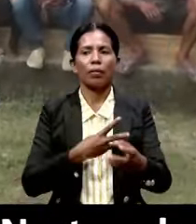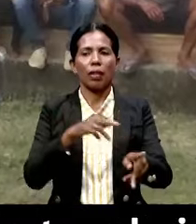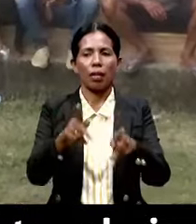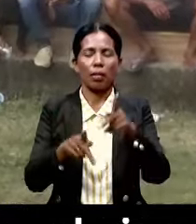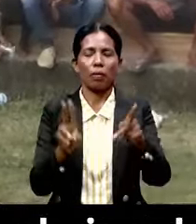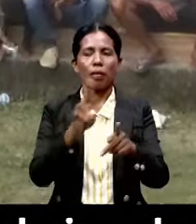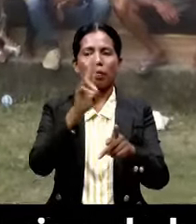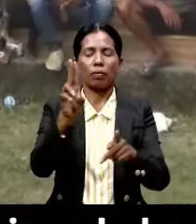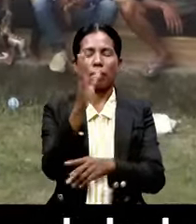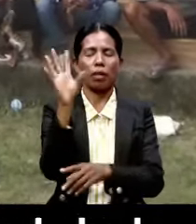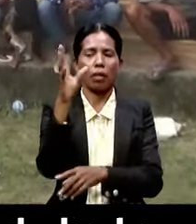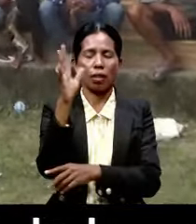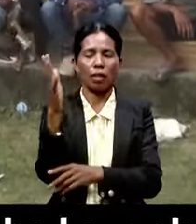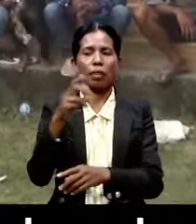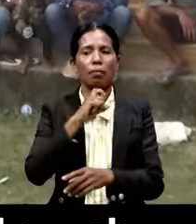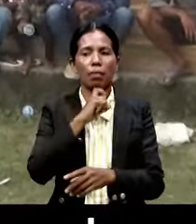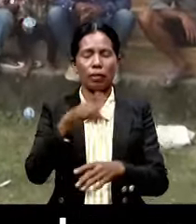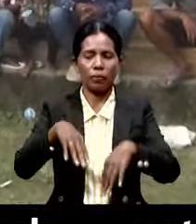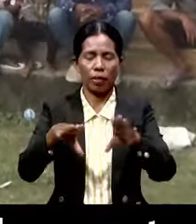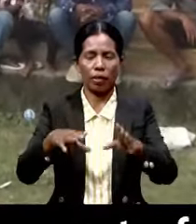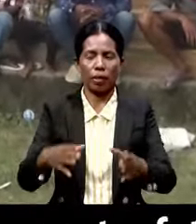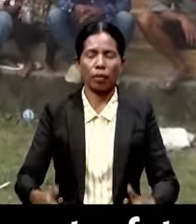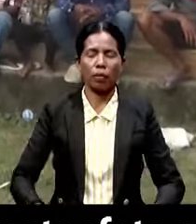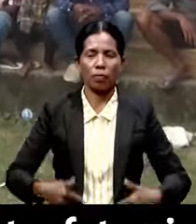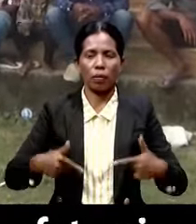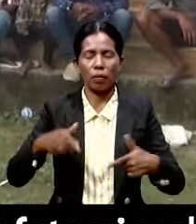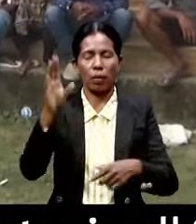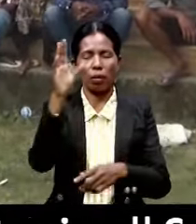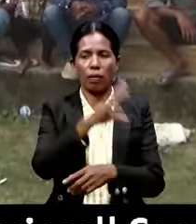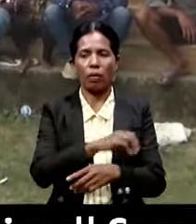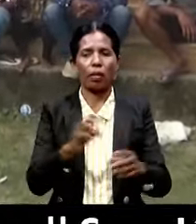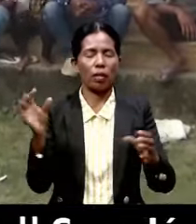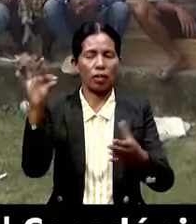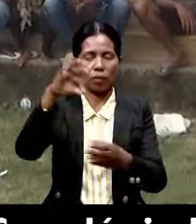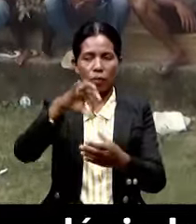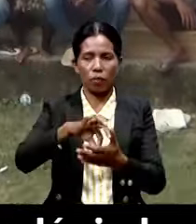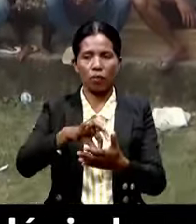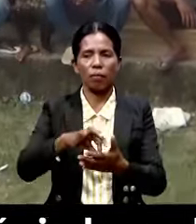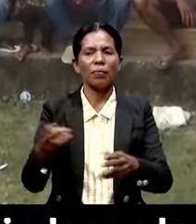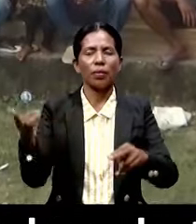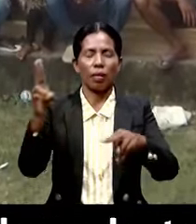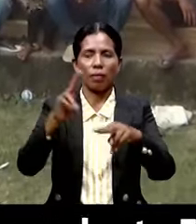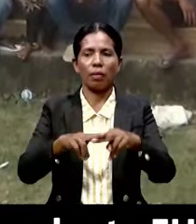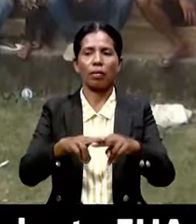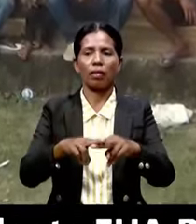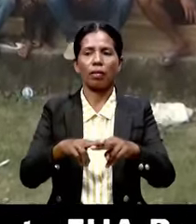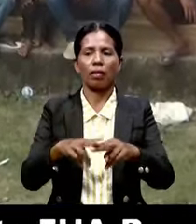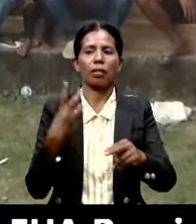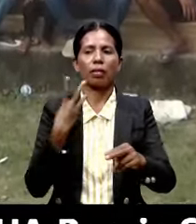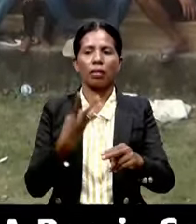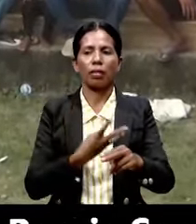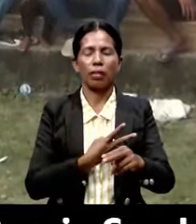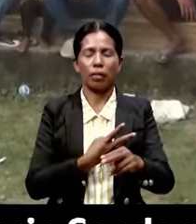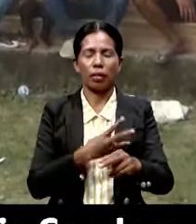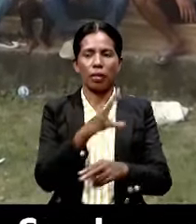uza ai maram para atu fang ho di buta muris mebe latu udatang atu amin tatang atu atu straga ite ne raya